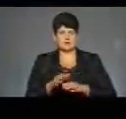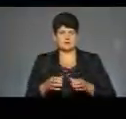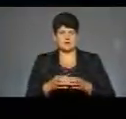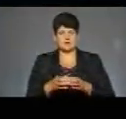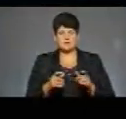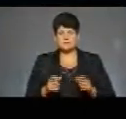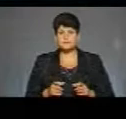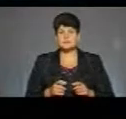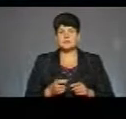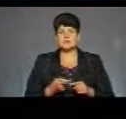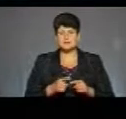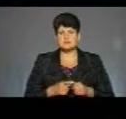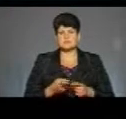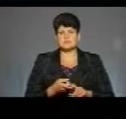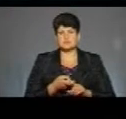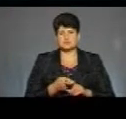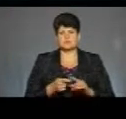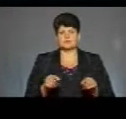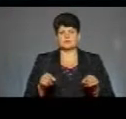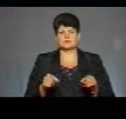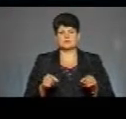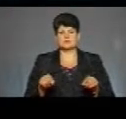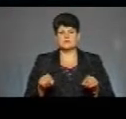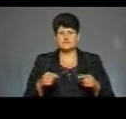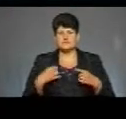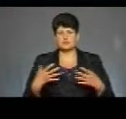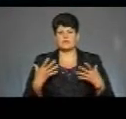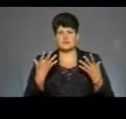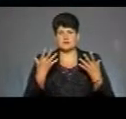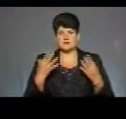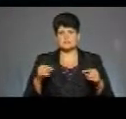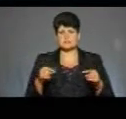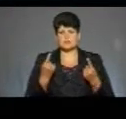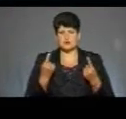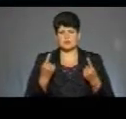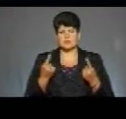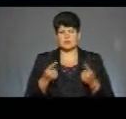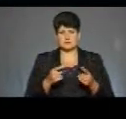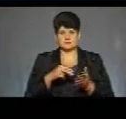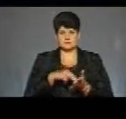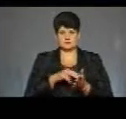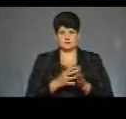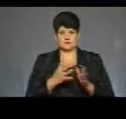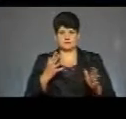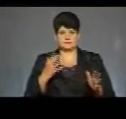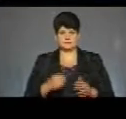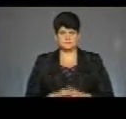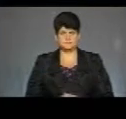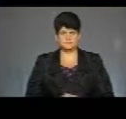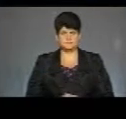Бригада з нагоди святкування дня створення військової частини вишикована. Тимчасово виконуючий обов'язки начальника штабу майор Пац.